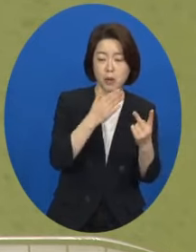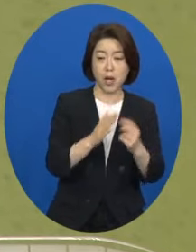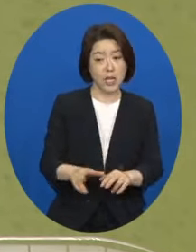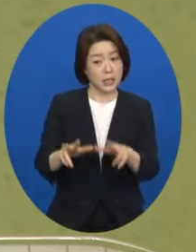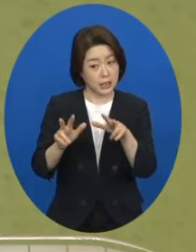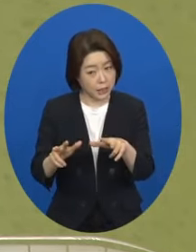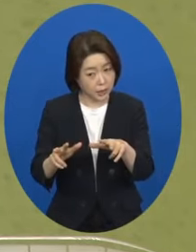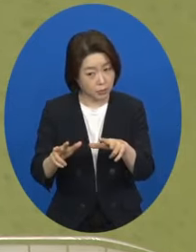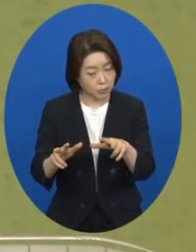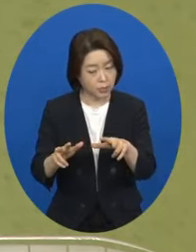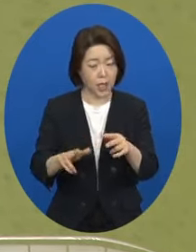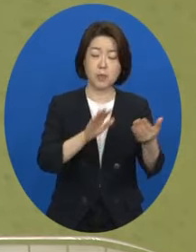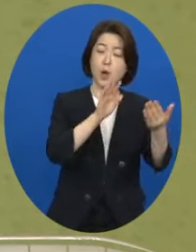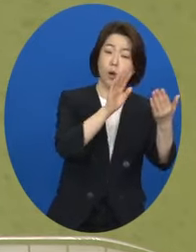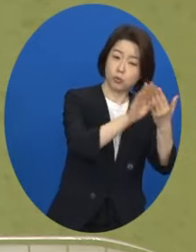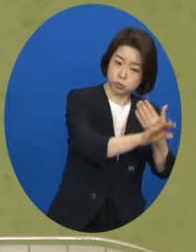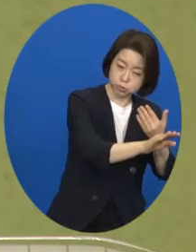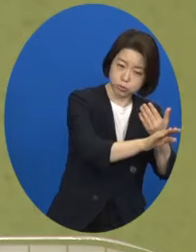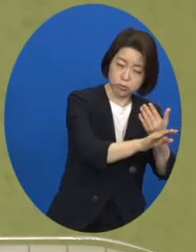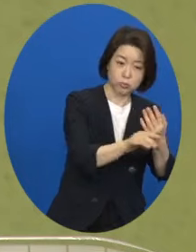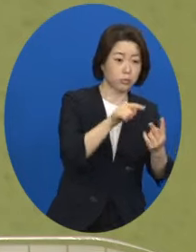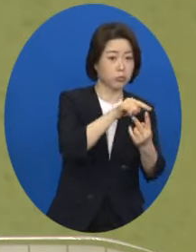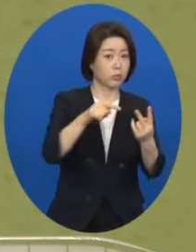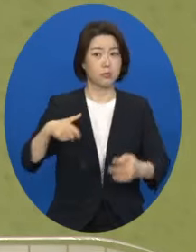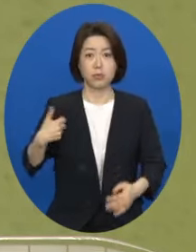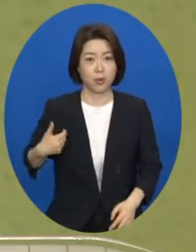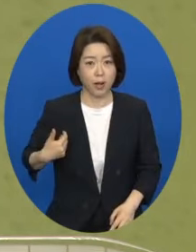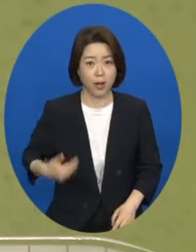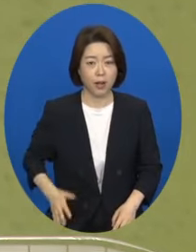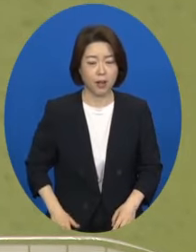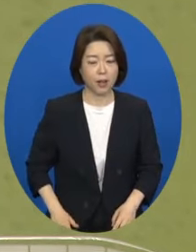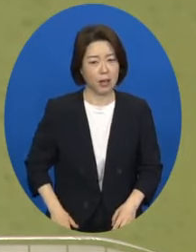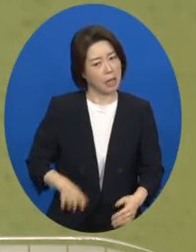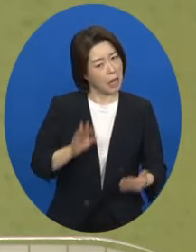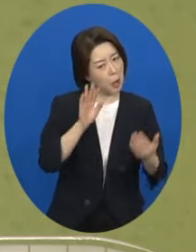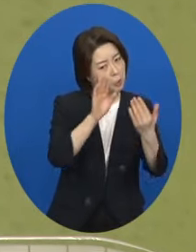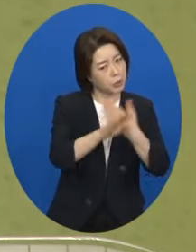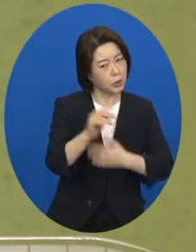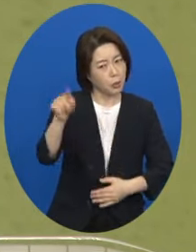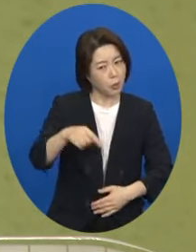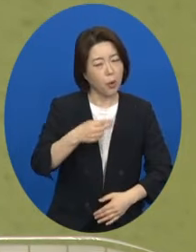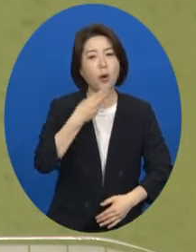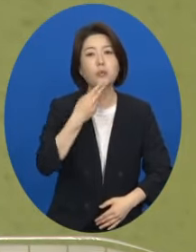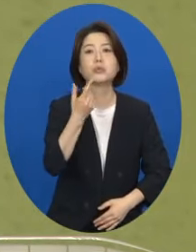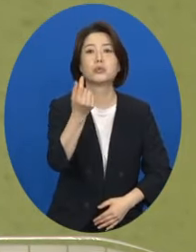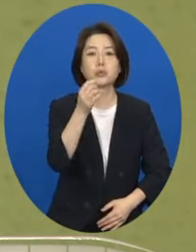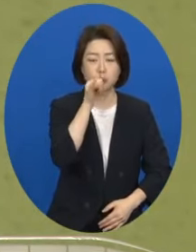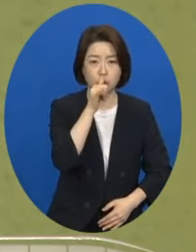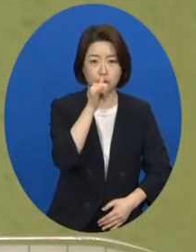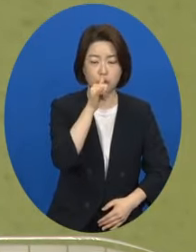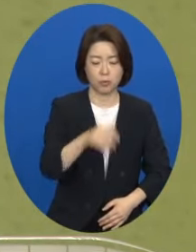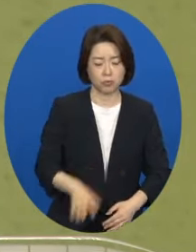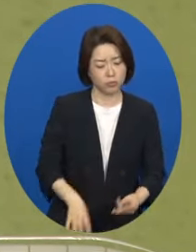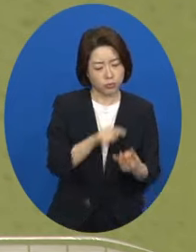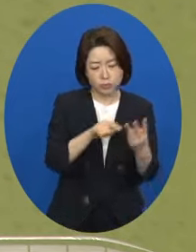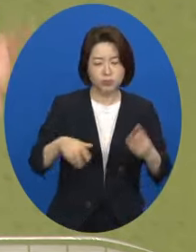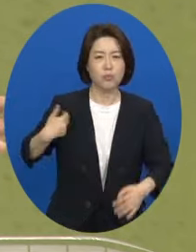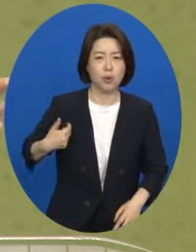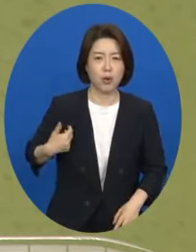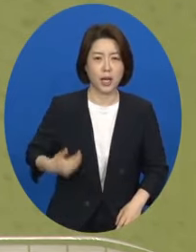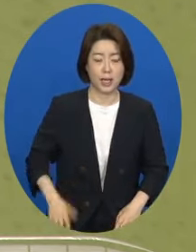있고 나중일 수도 있습니다. 그리고 아예 아닐 수도 있습니다. 그러니 크게 하신다는